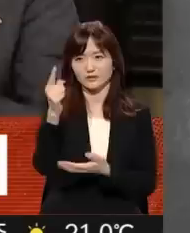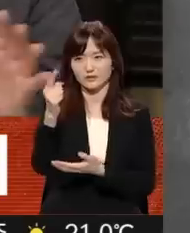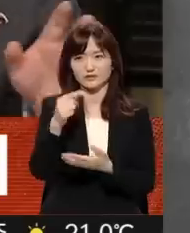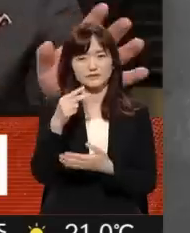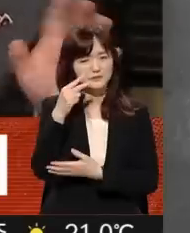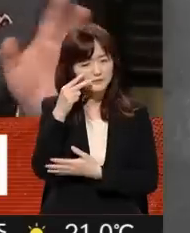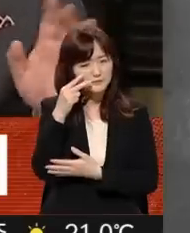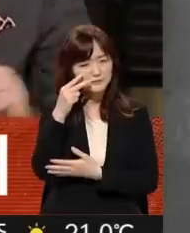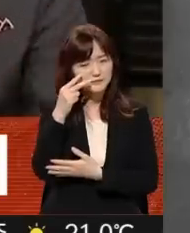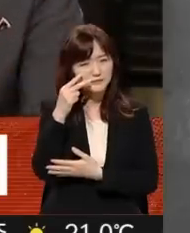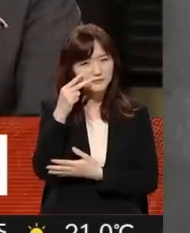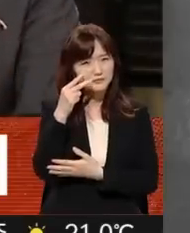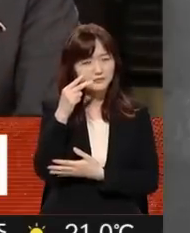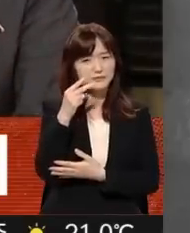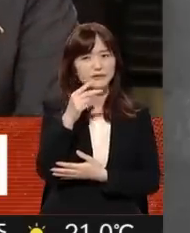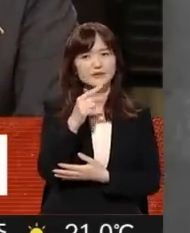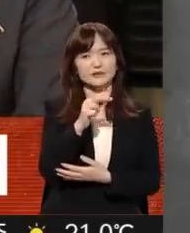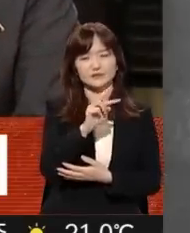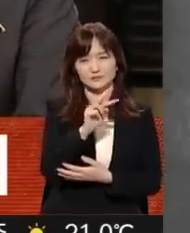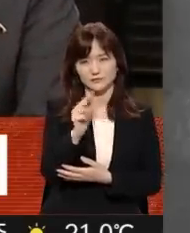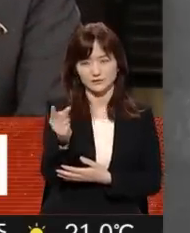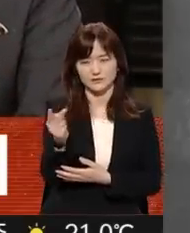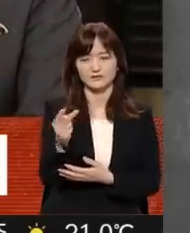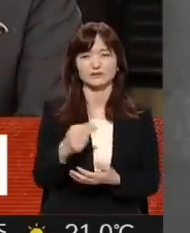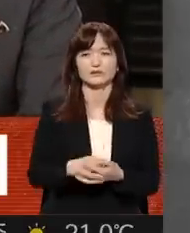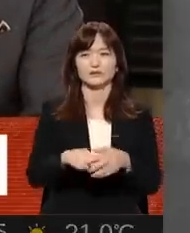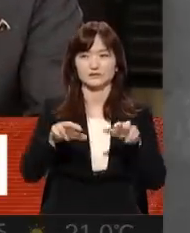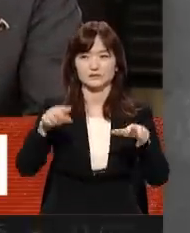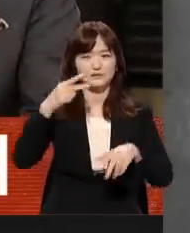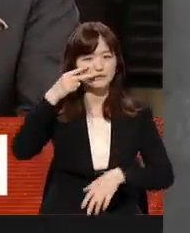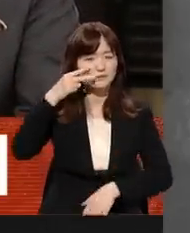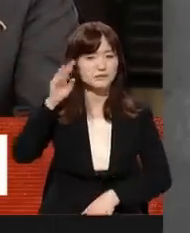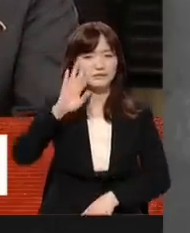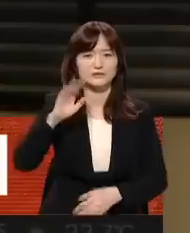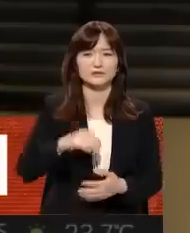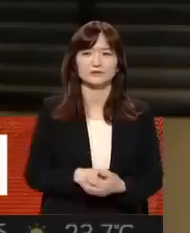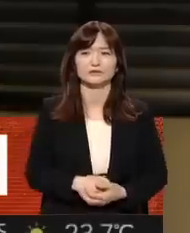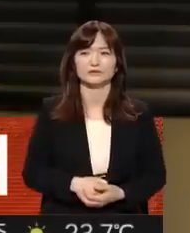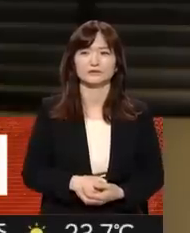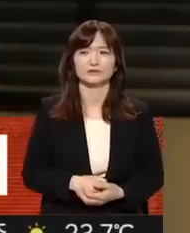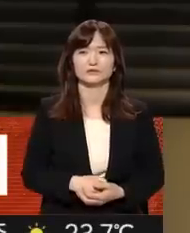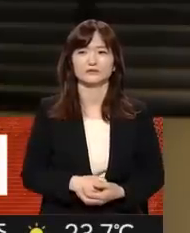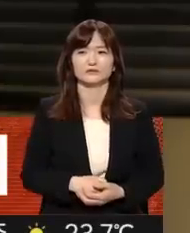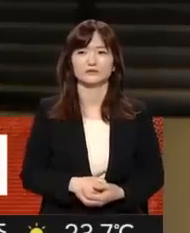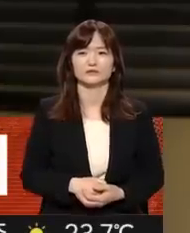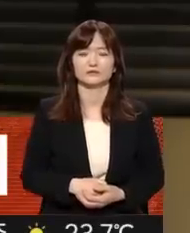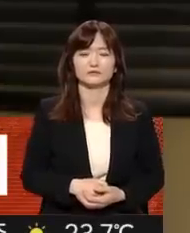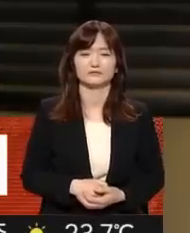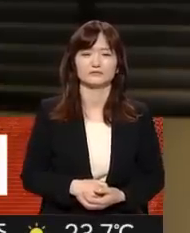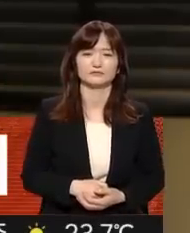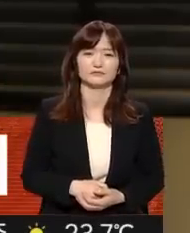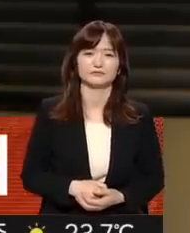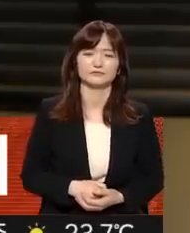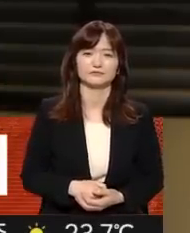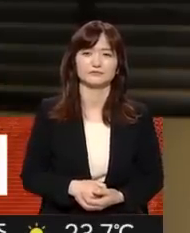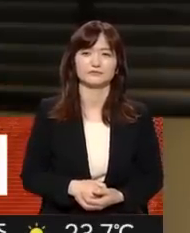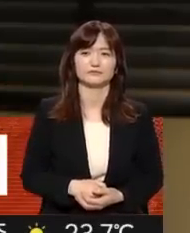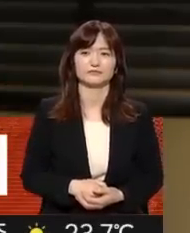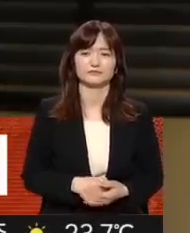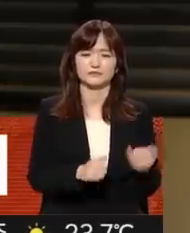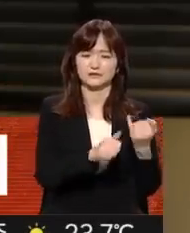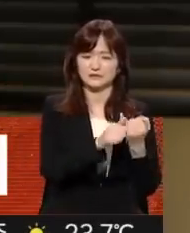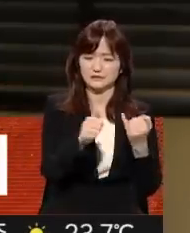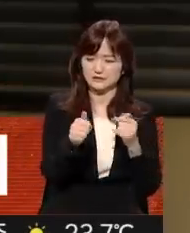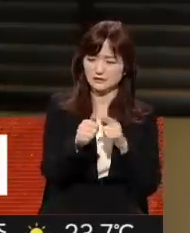갑으로 줄였는데 담배는 지금은 하지 않고 있는데 어쨌든간에 이분은 조금 제가 이런 말 좀 그렇지만 연기를 했다는